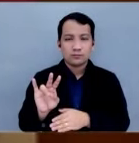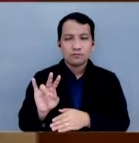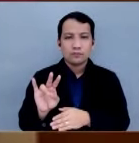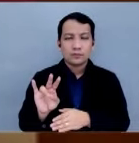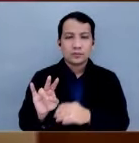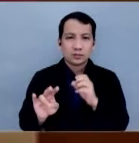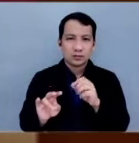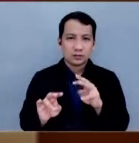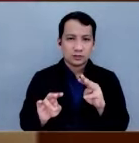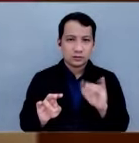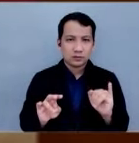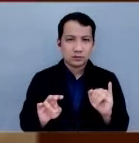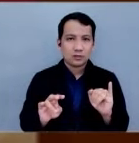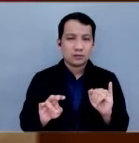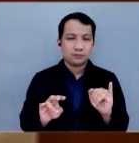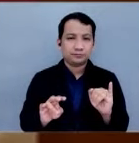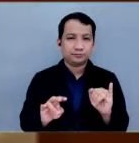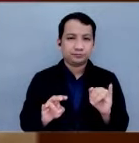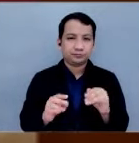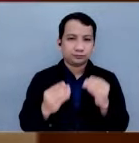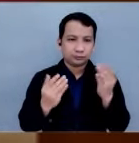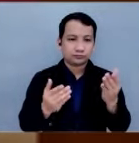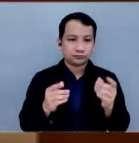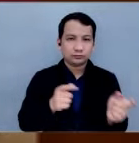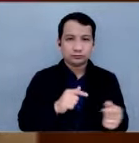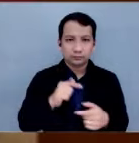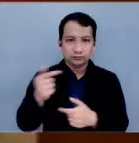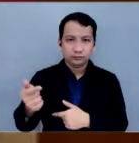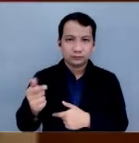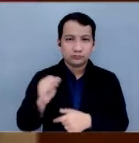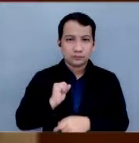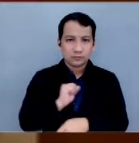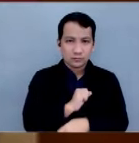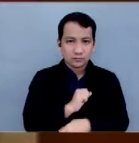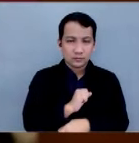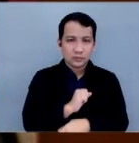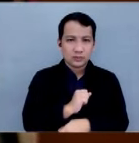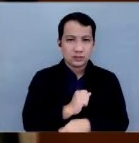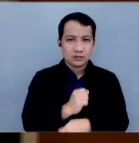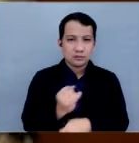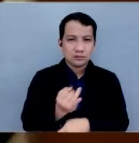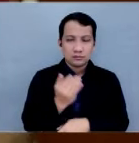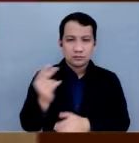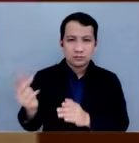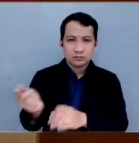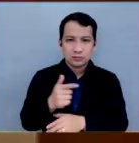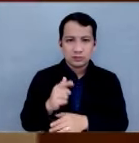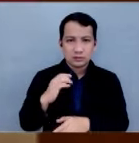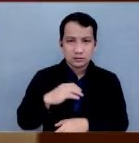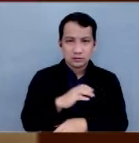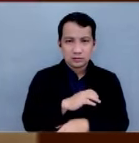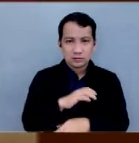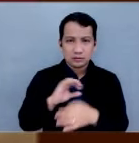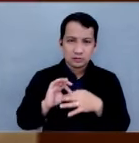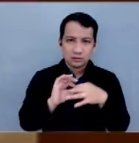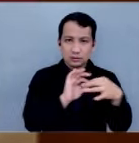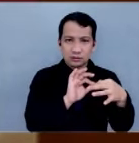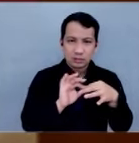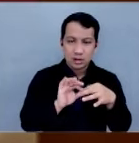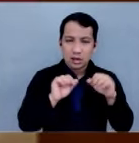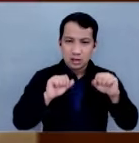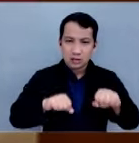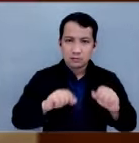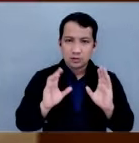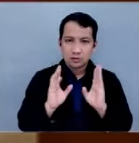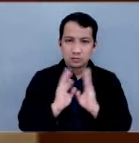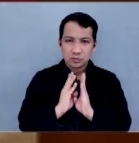franchise revocation bill ay ita-translate ng camara na makipag-usap o magkaroon nga ng pulong